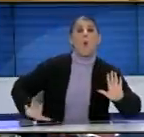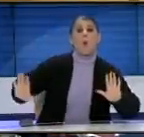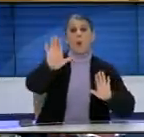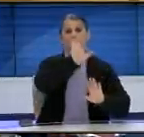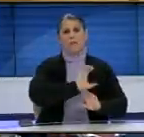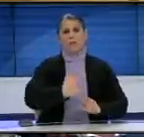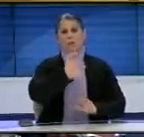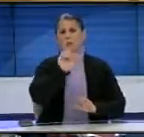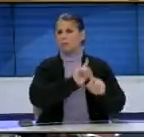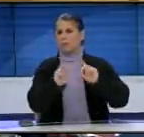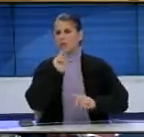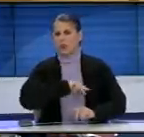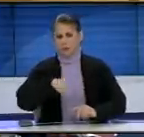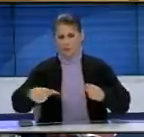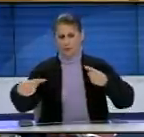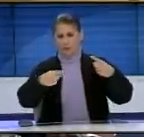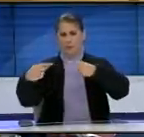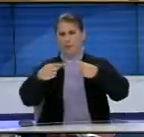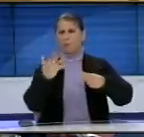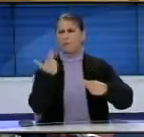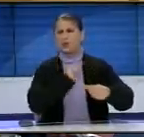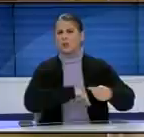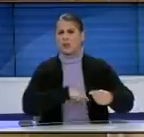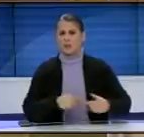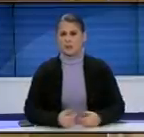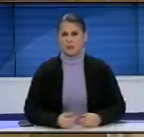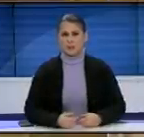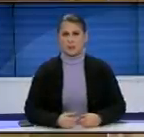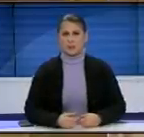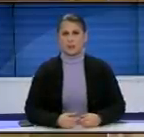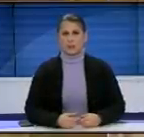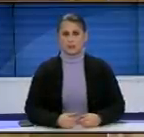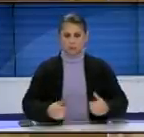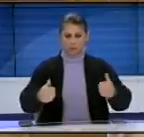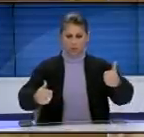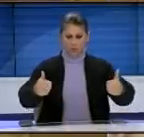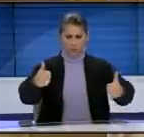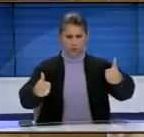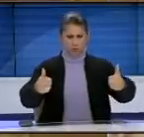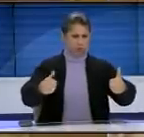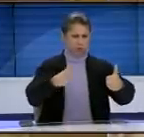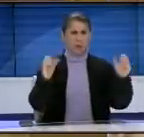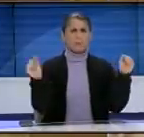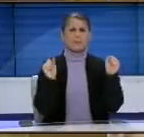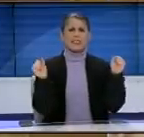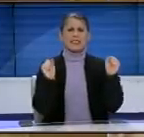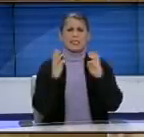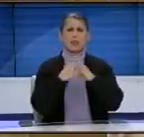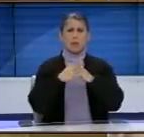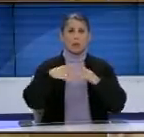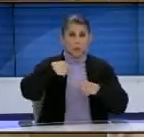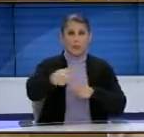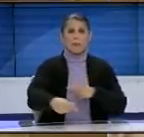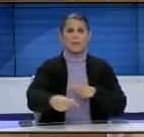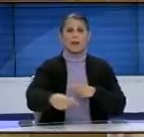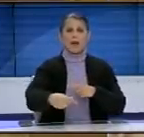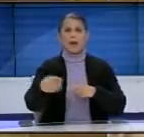Ποιος ωφελείται από αυτή τη σύγκρουση, το διπολισμό, το ψυχρό πόλεμο που θα